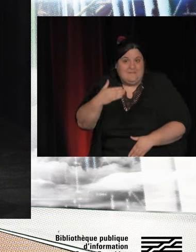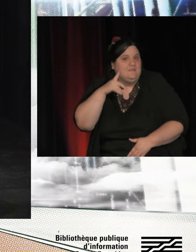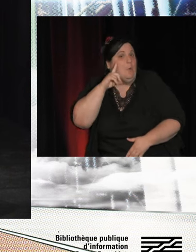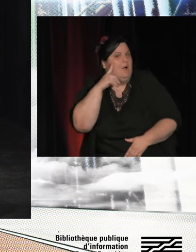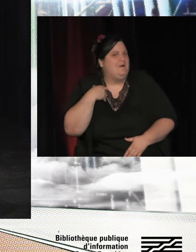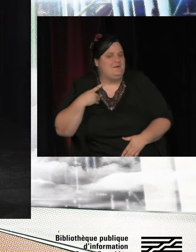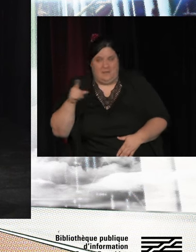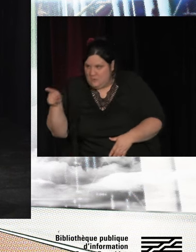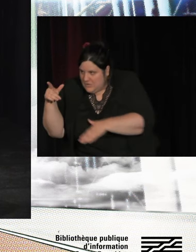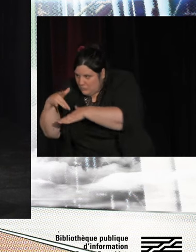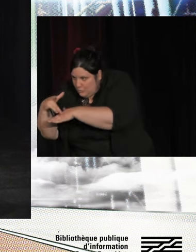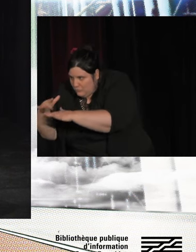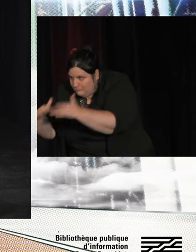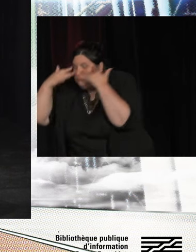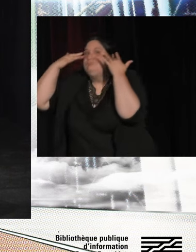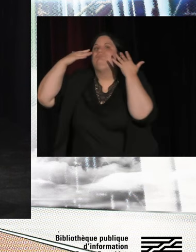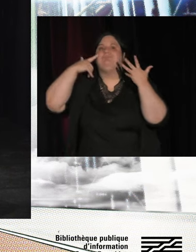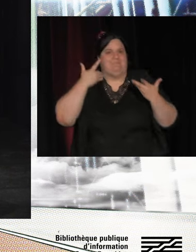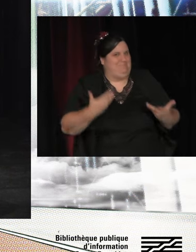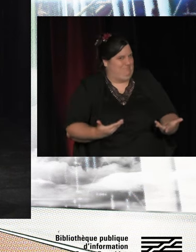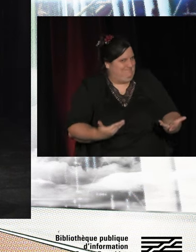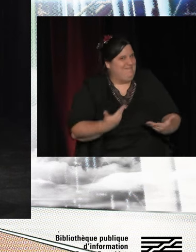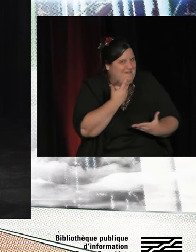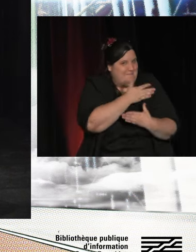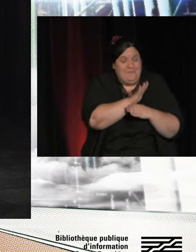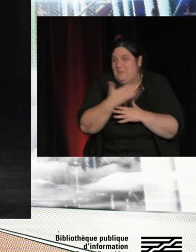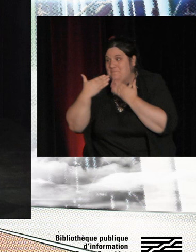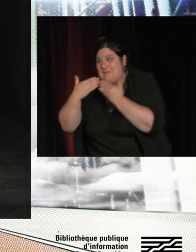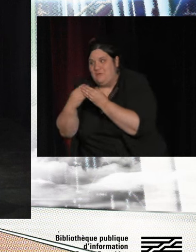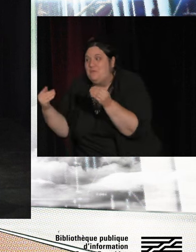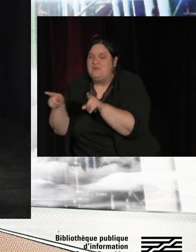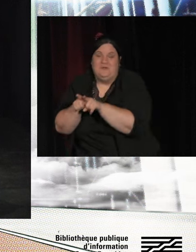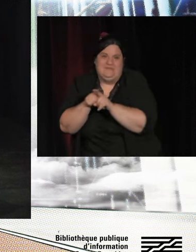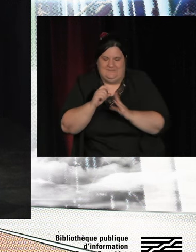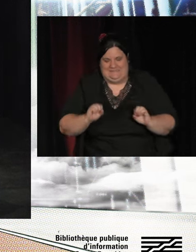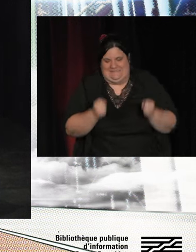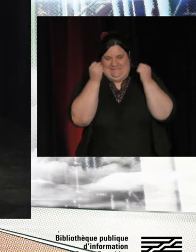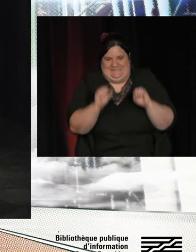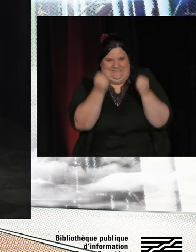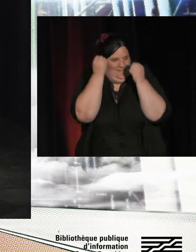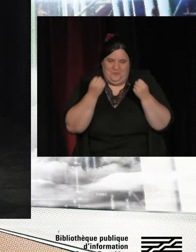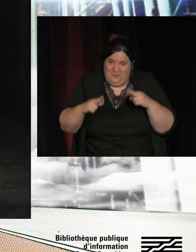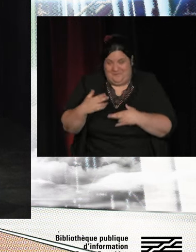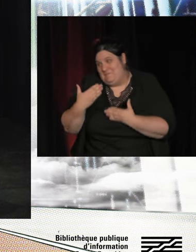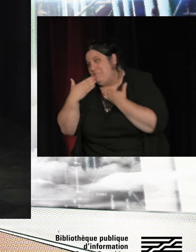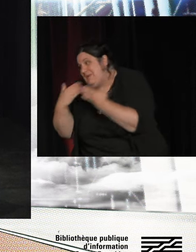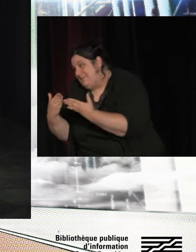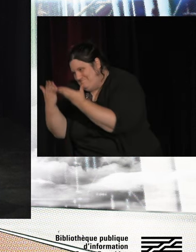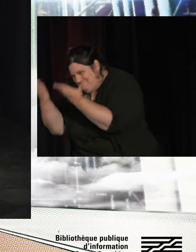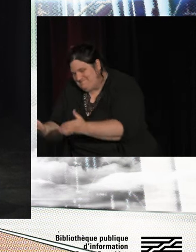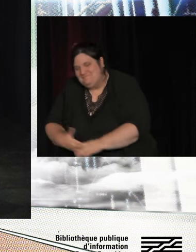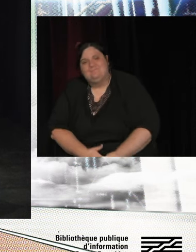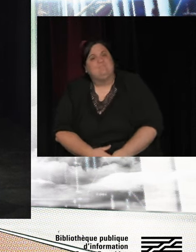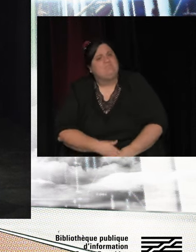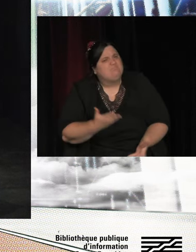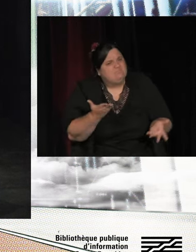faire maintenant. Donc, merci pour l'inspiration et pour les nerfs qui vont probablement lâcher. Est-ce que